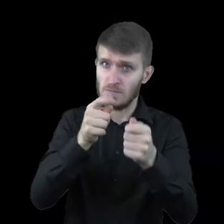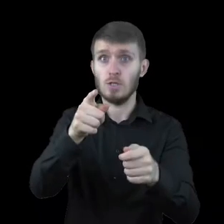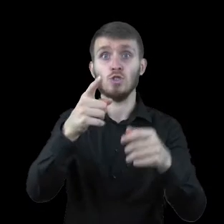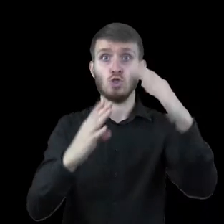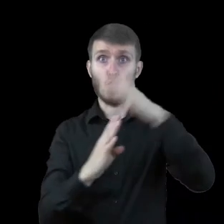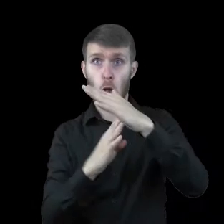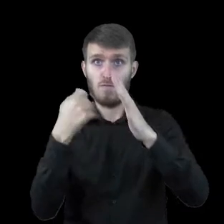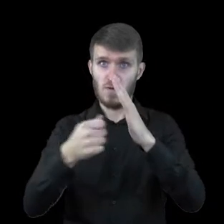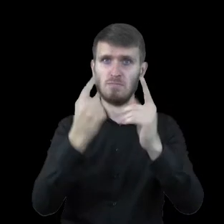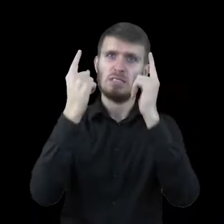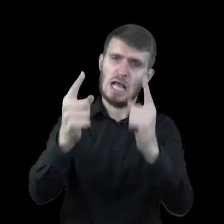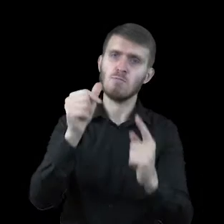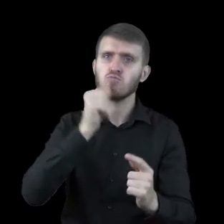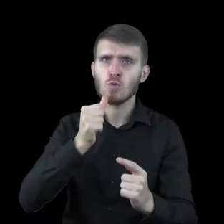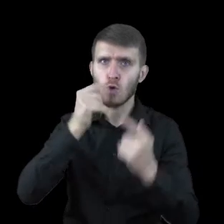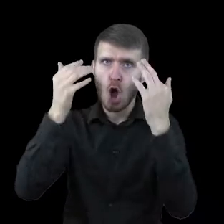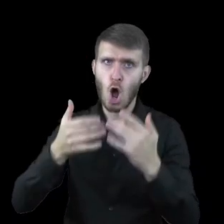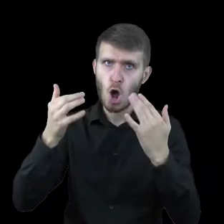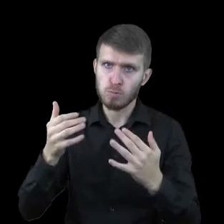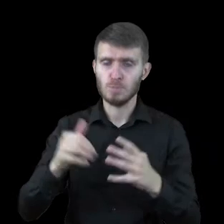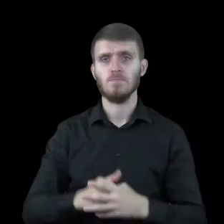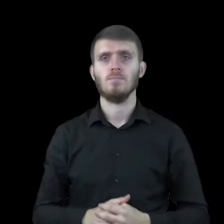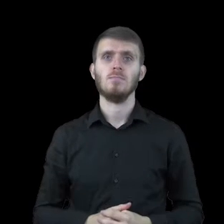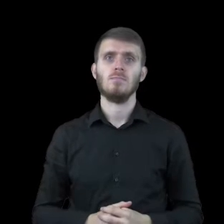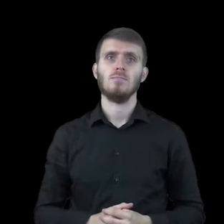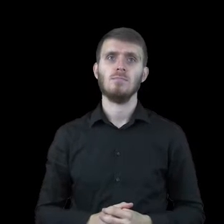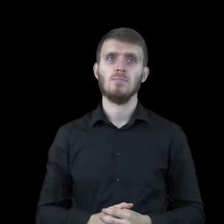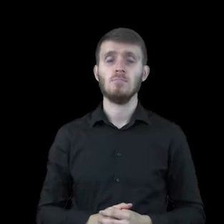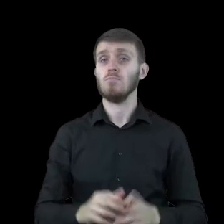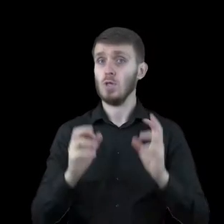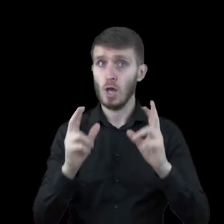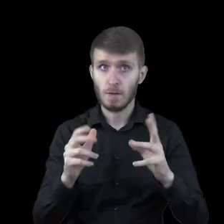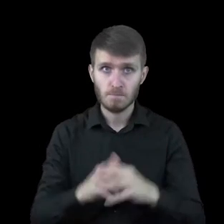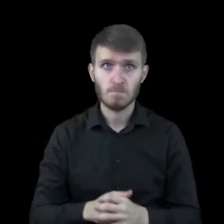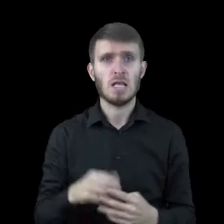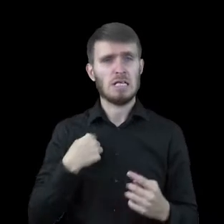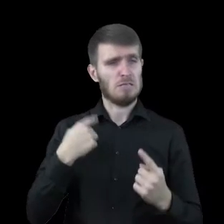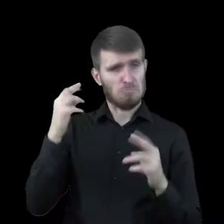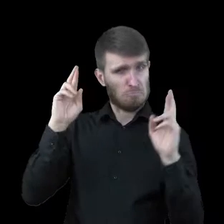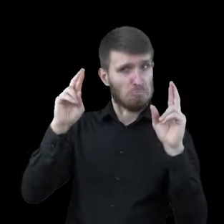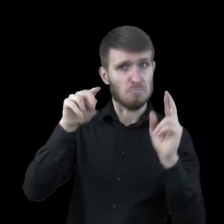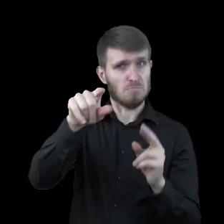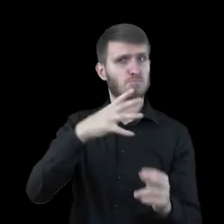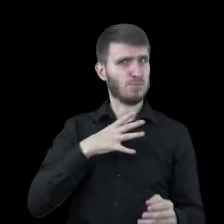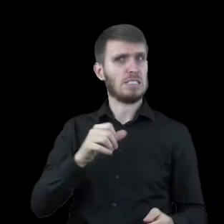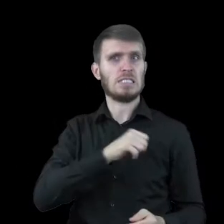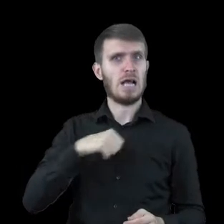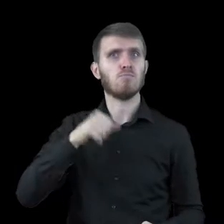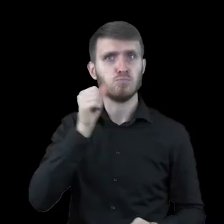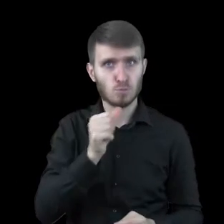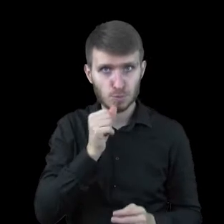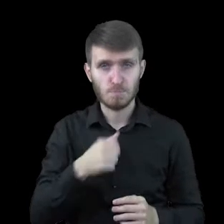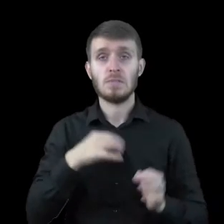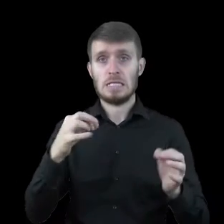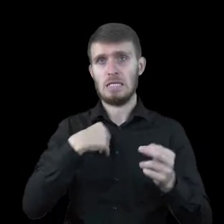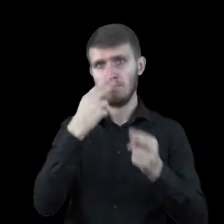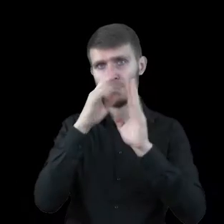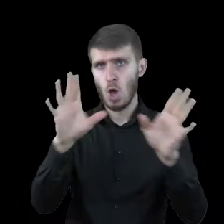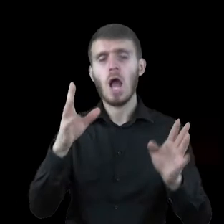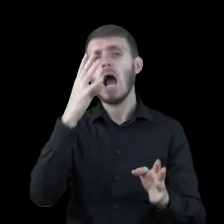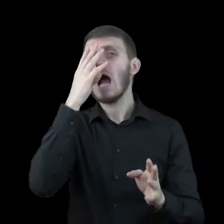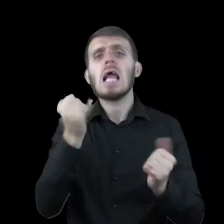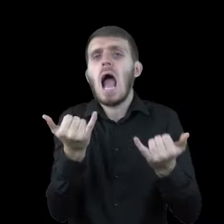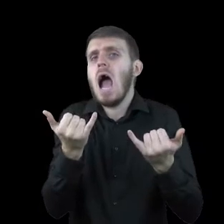oglądania filmu i podjęcia próby samodzielnego rozwiązania tego zadania. No dobrze, zakładając, że próba została podjęta, ja teraz